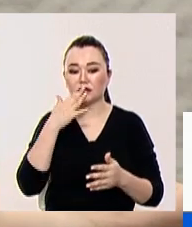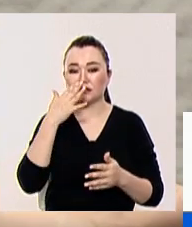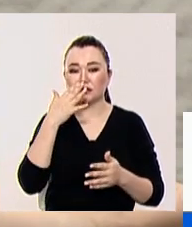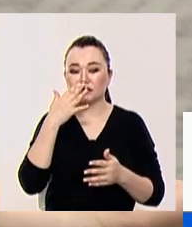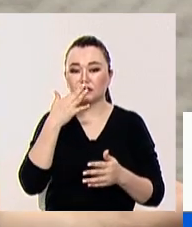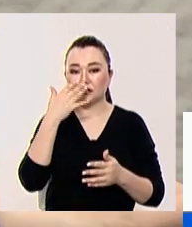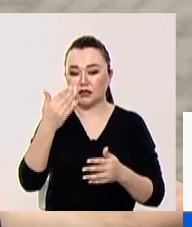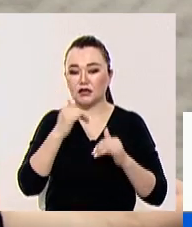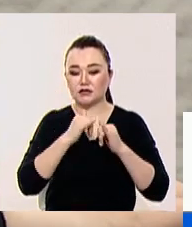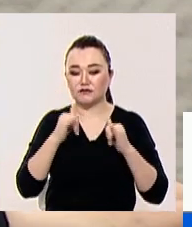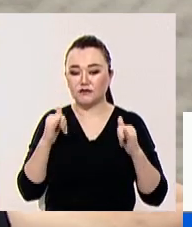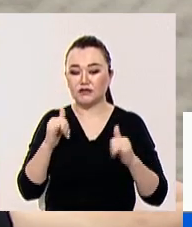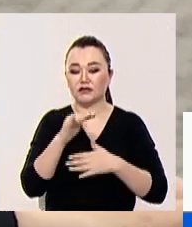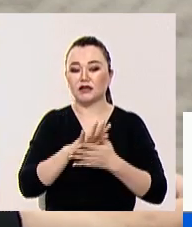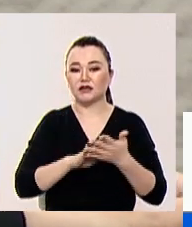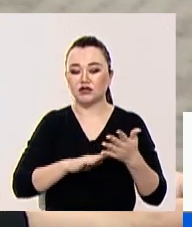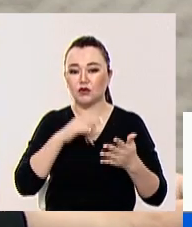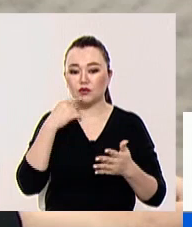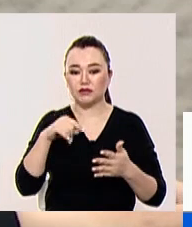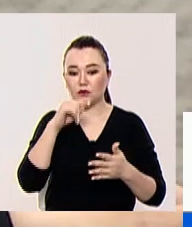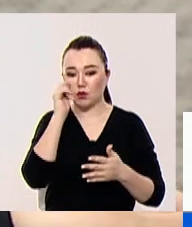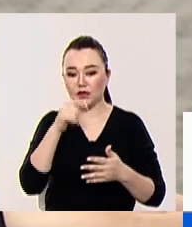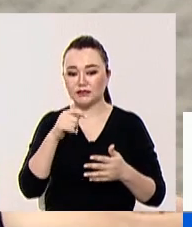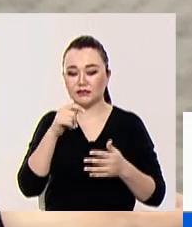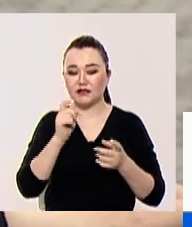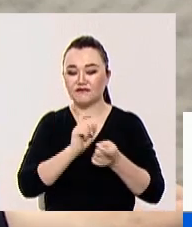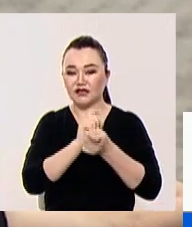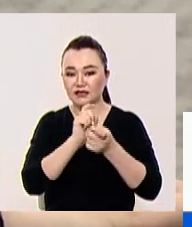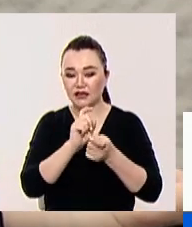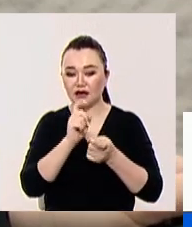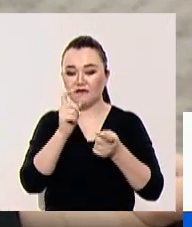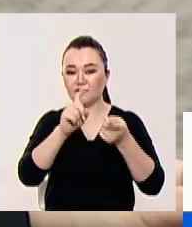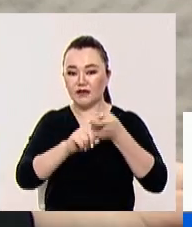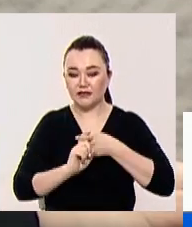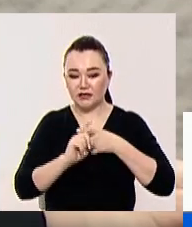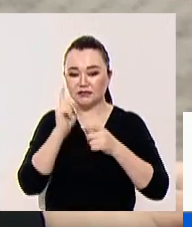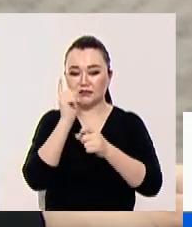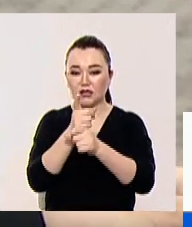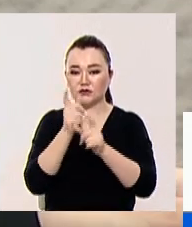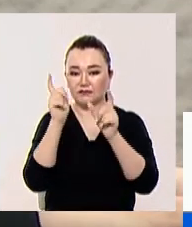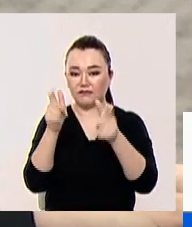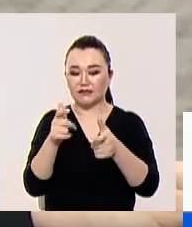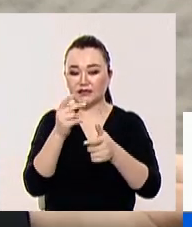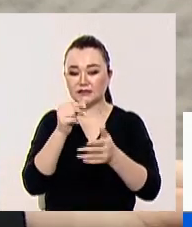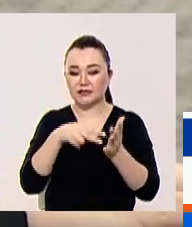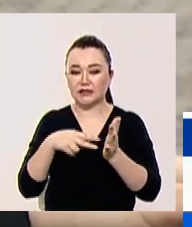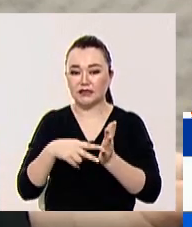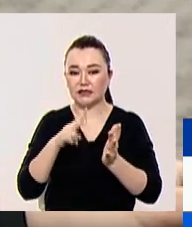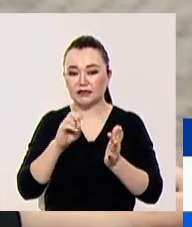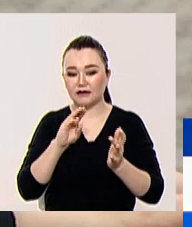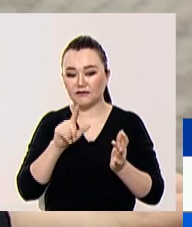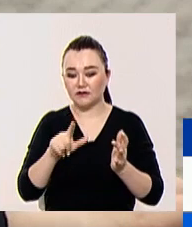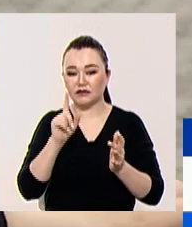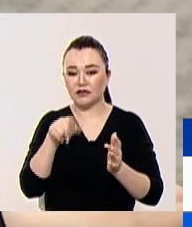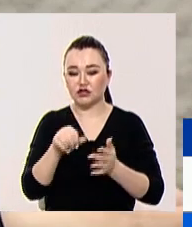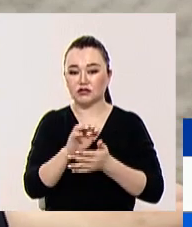Это развитие дальнейшего российско-украинского конфликта, санкционная риторика, цены на нефть и даже